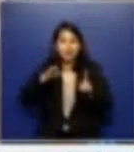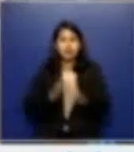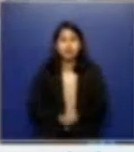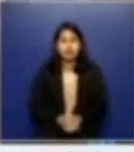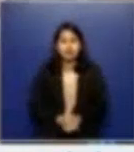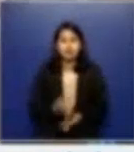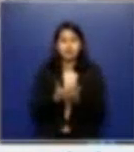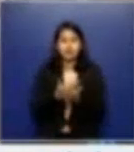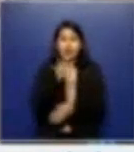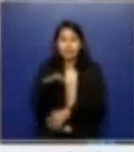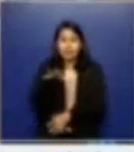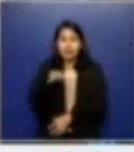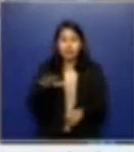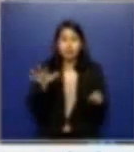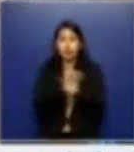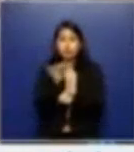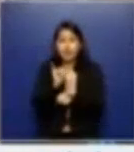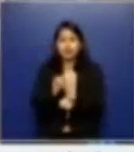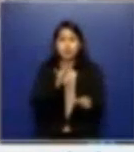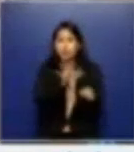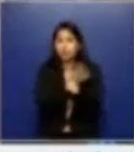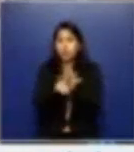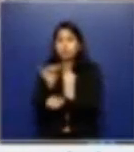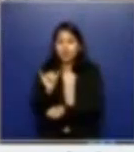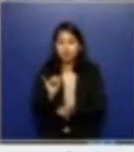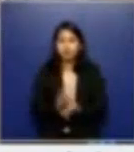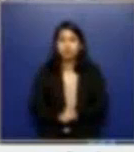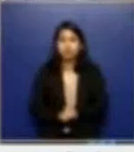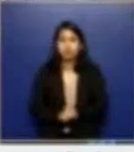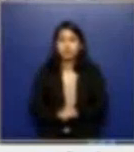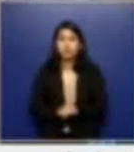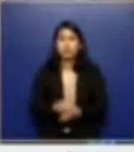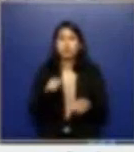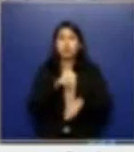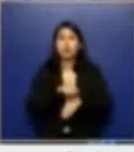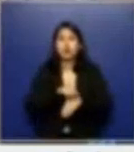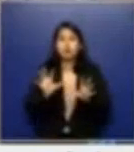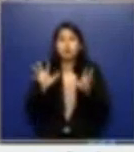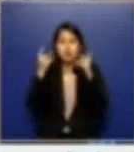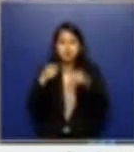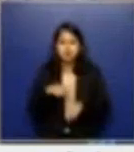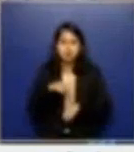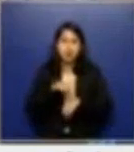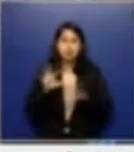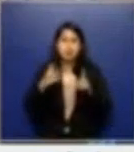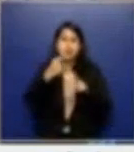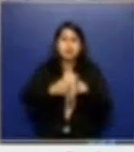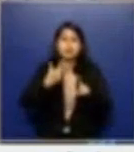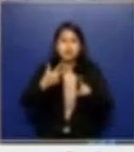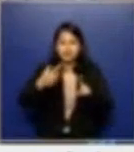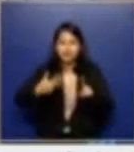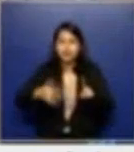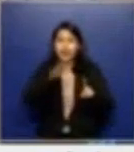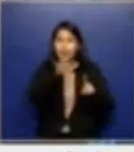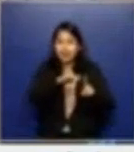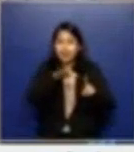าทได้ยังไม่ครบยังไม่ทั่วแล้วอะไรที่มากกว่านั้นครับหมดเวลาแล้วครับ3เดือนเ